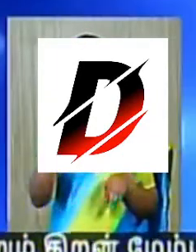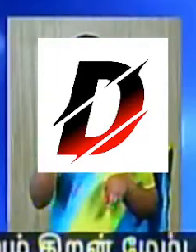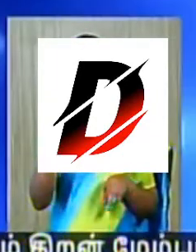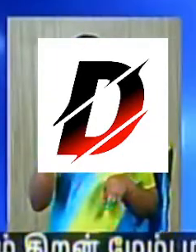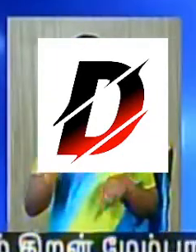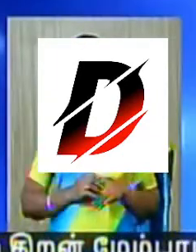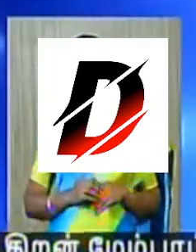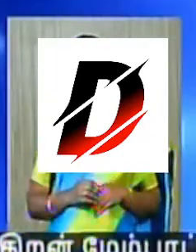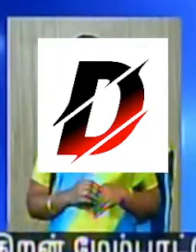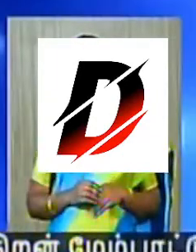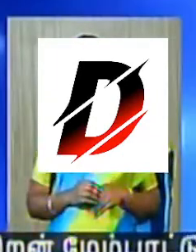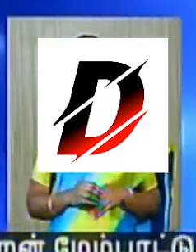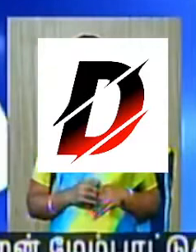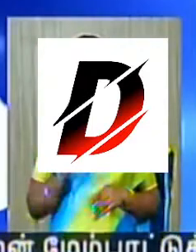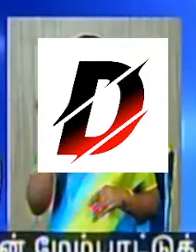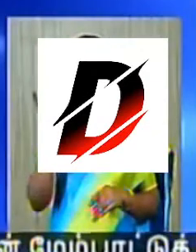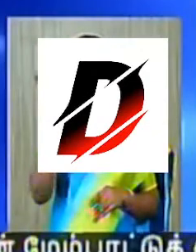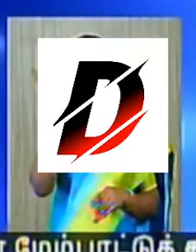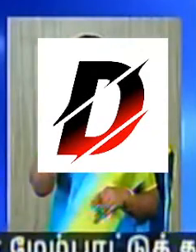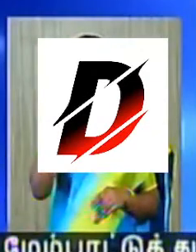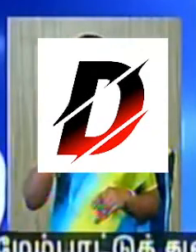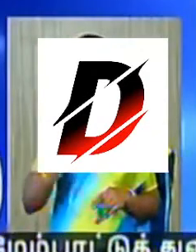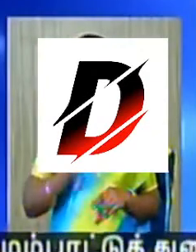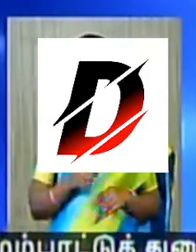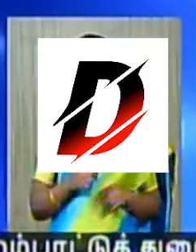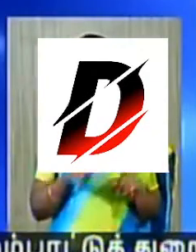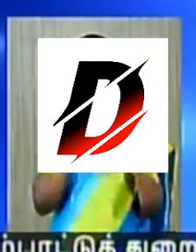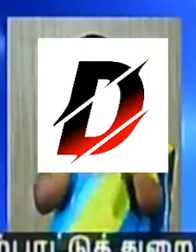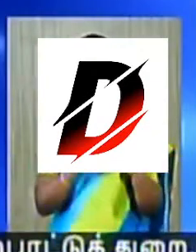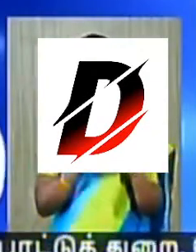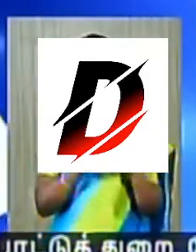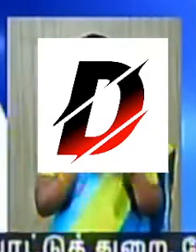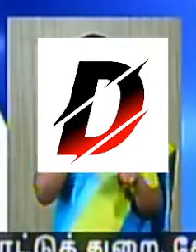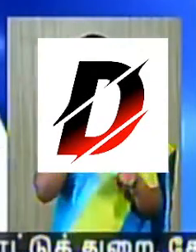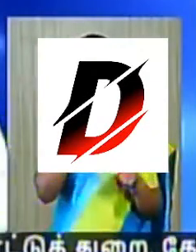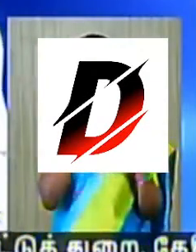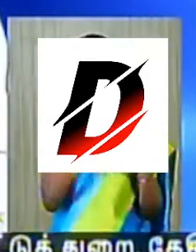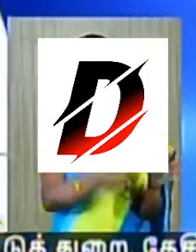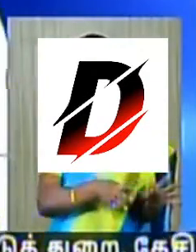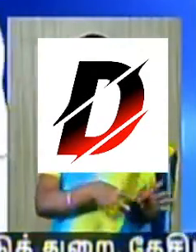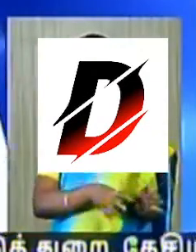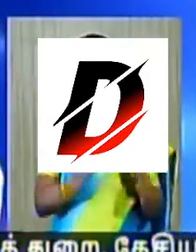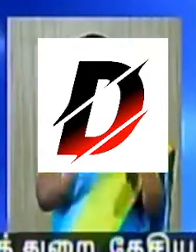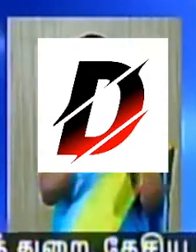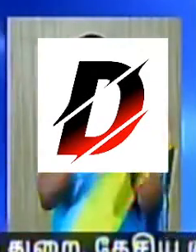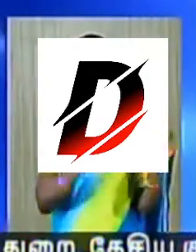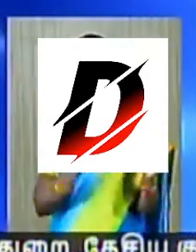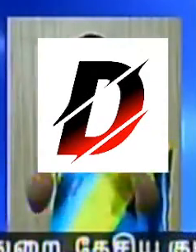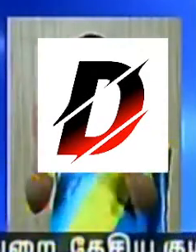அப்படி பெருக்கி உங்களுக்கு இதுக்கு முன்னாடி மூணு கேள்வியில் கொடுத்ததை இங்கே எப்படி காரணம் பெருக்கல் காரணிகளாக கொடுத்துருக்காங்க.